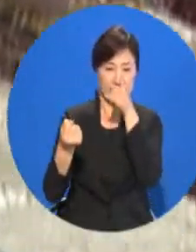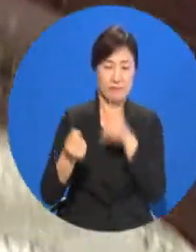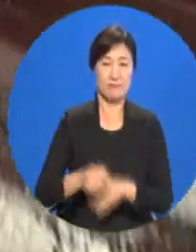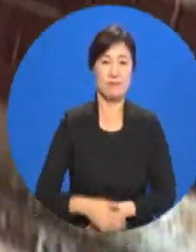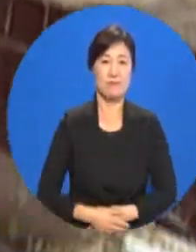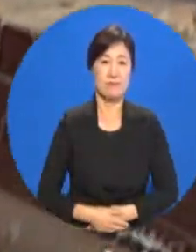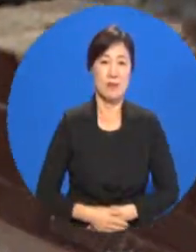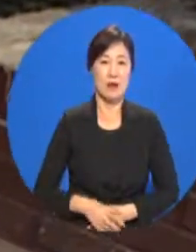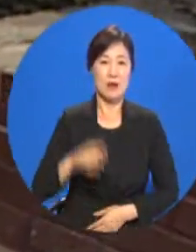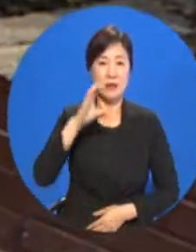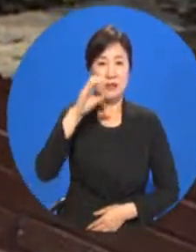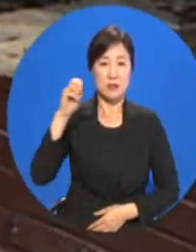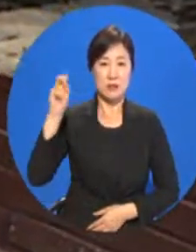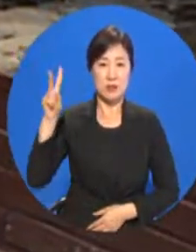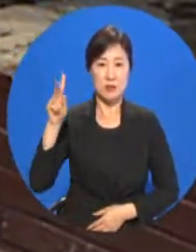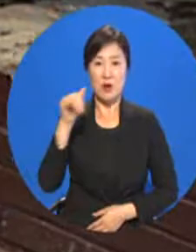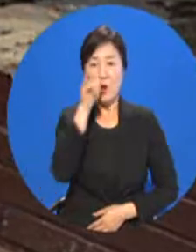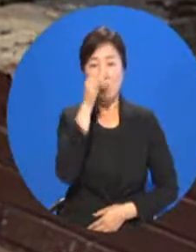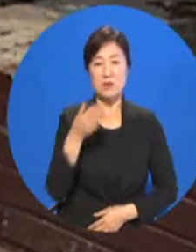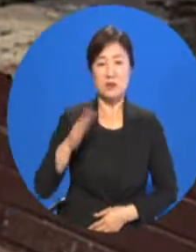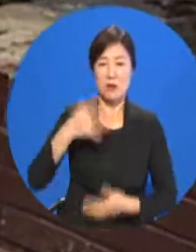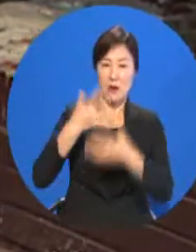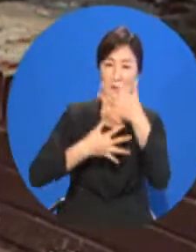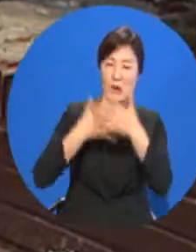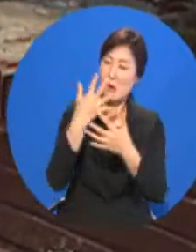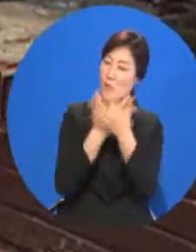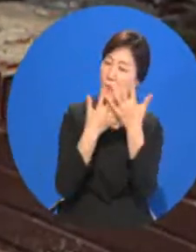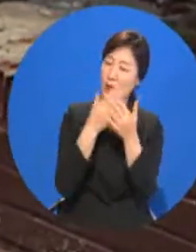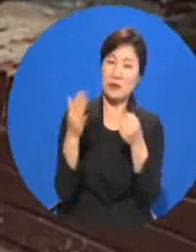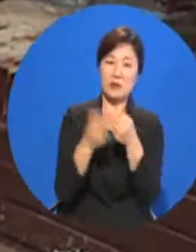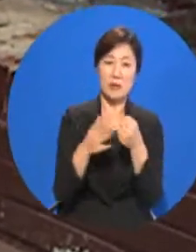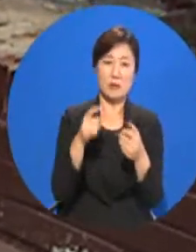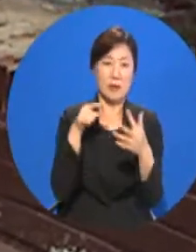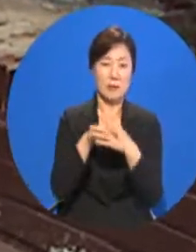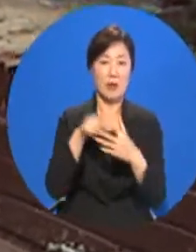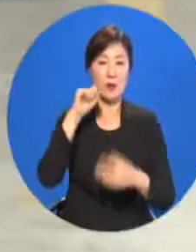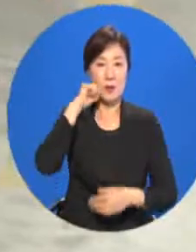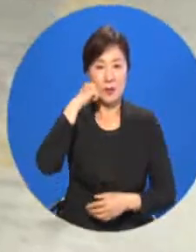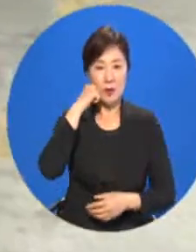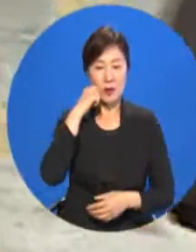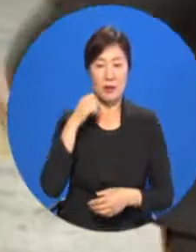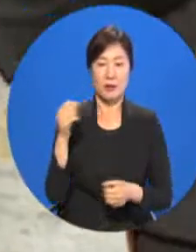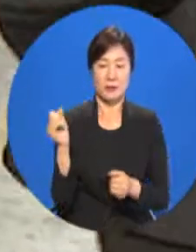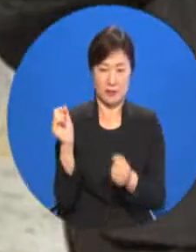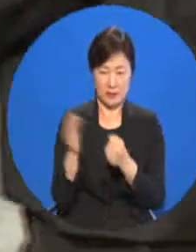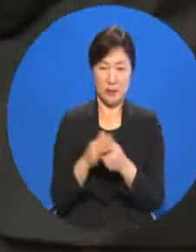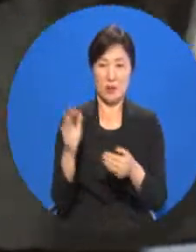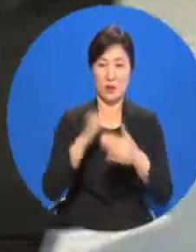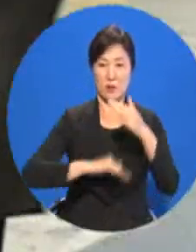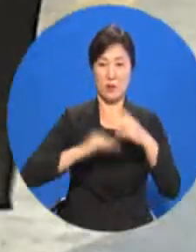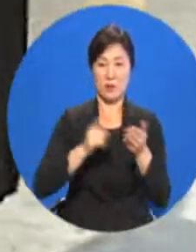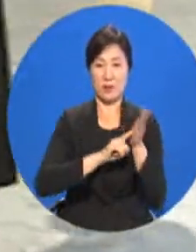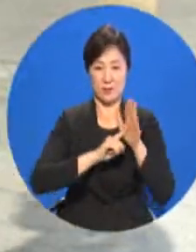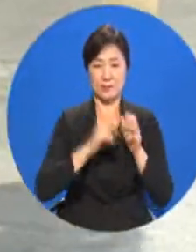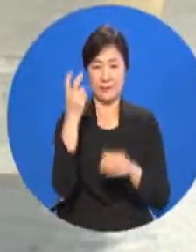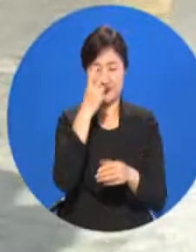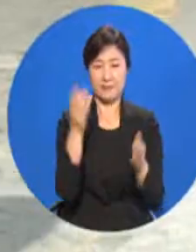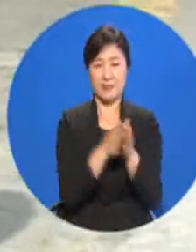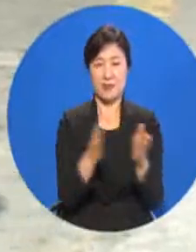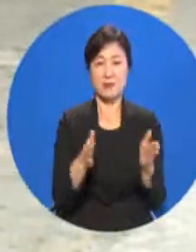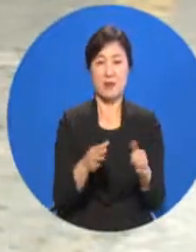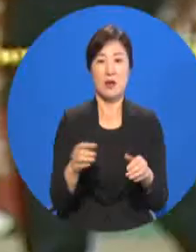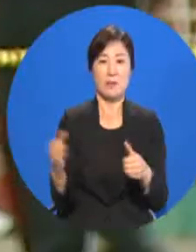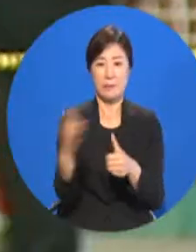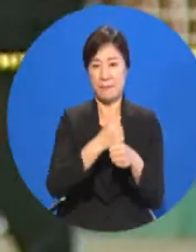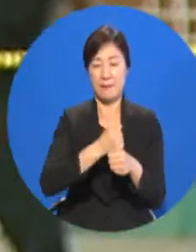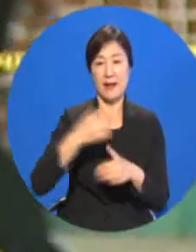단서인 CCTV가 있었지만 화질이 좋지 못했고 경찰이 결국 공개 수사에 나섰지만 10년이 지나도록 범인을 잡지 못하고